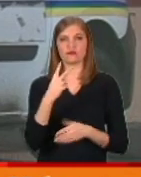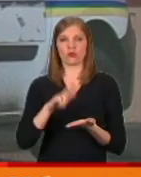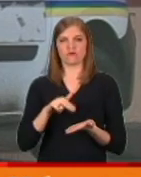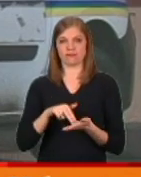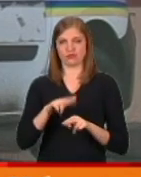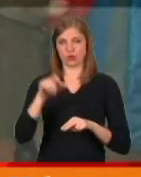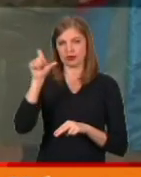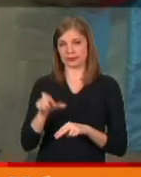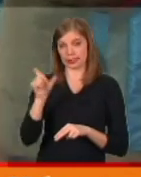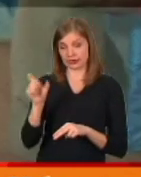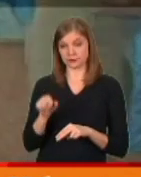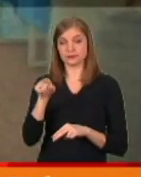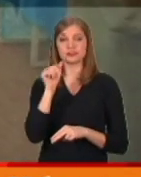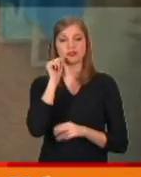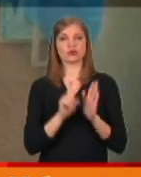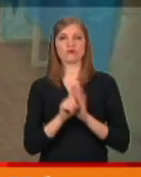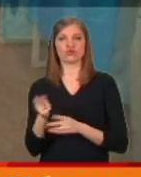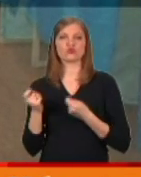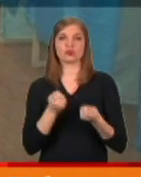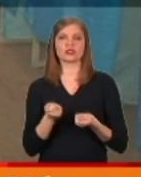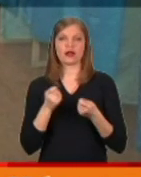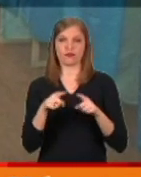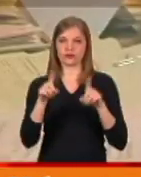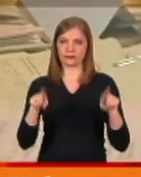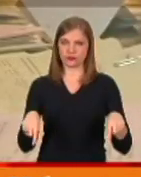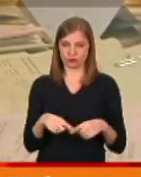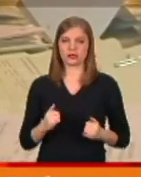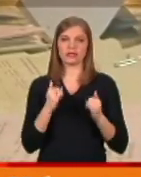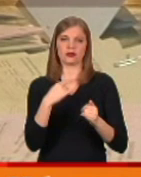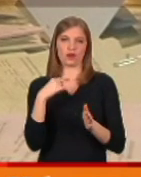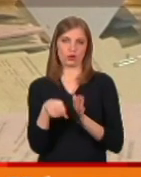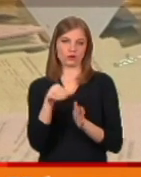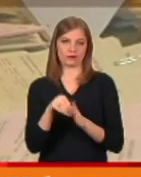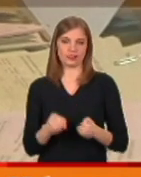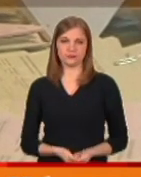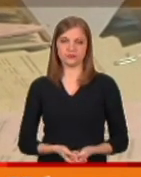поліціянтів. Уже завтра туди почнуть завозити бюлетені для голосування.